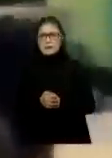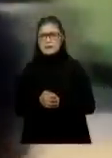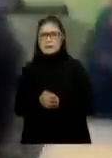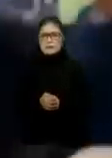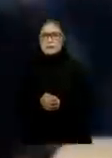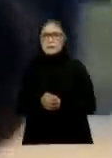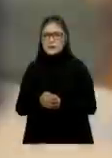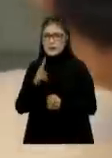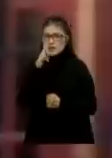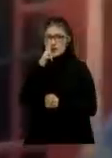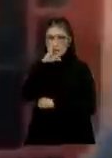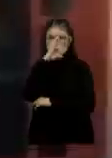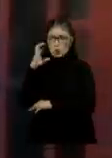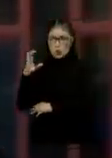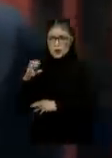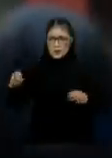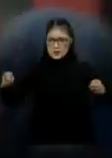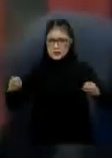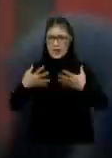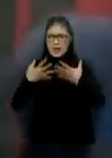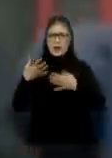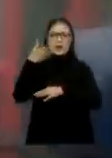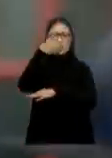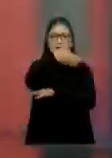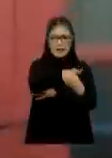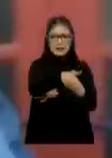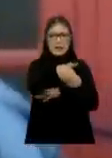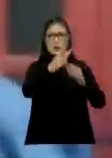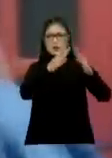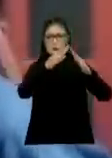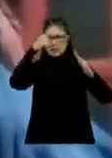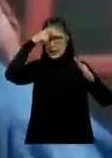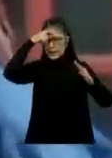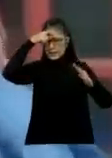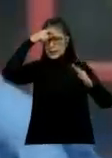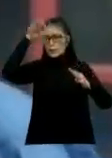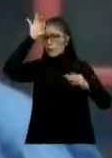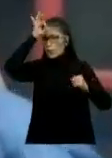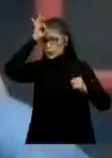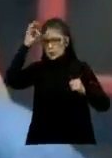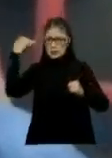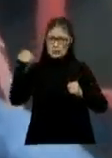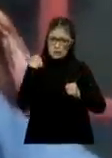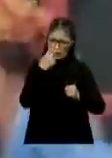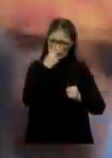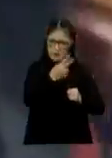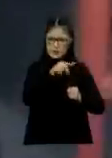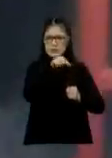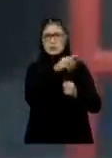Senin sore pasca kecelakaan, Aswan mendatangi Rumah Sakit Polri Kramat Jati untuk memastikan kondisi anaknya.